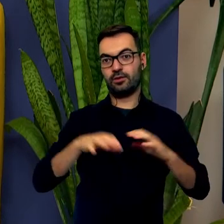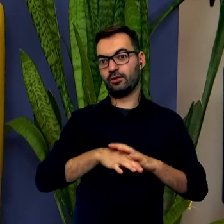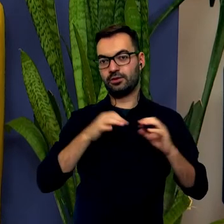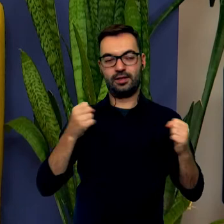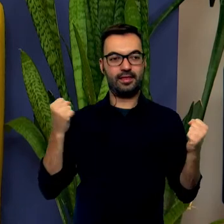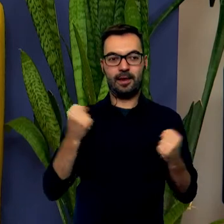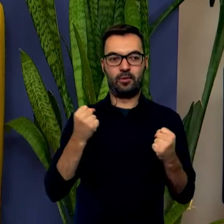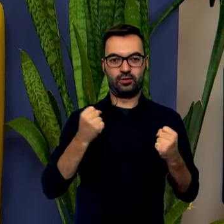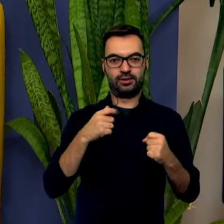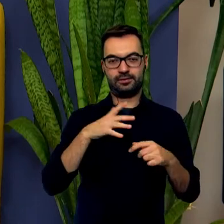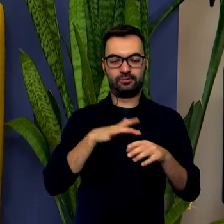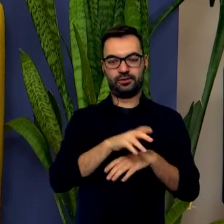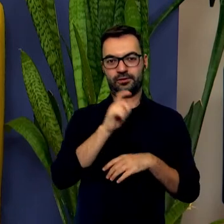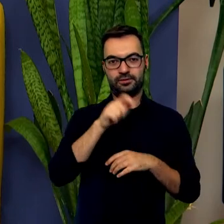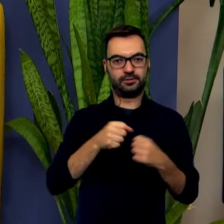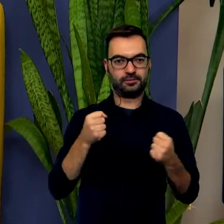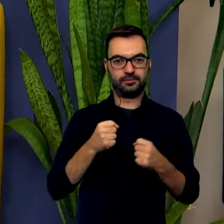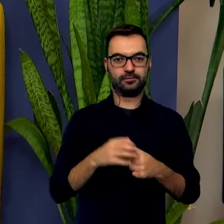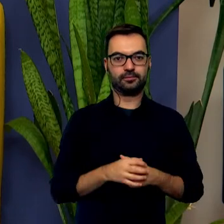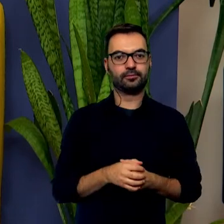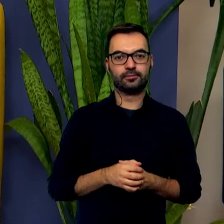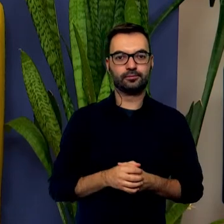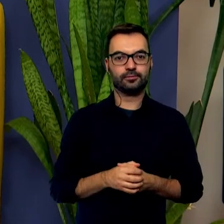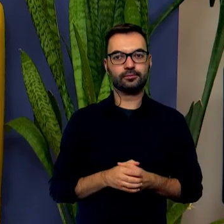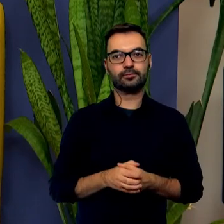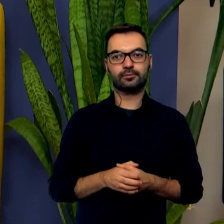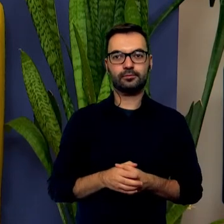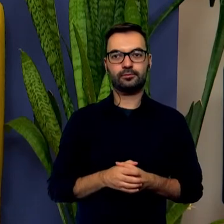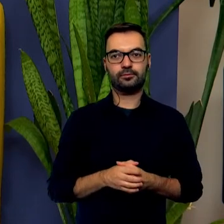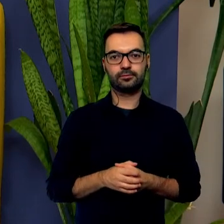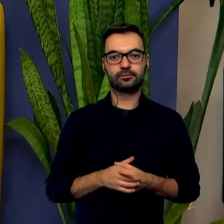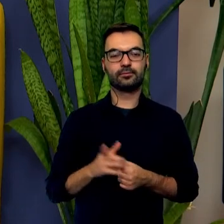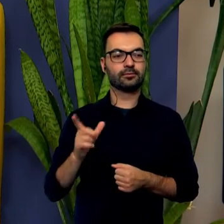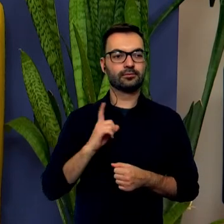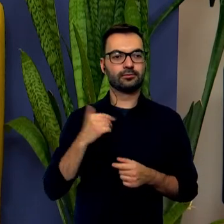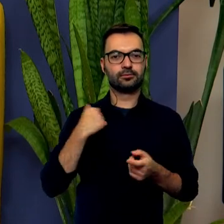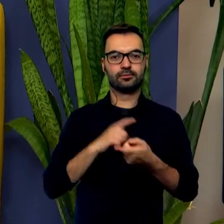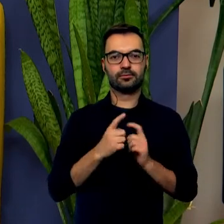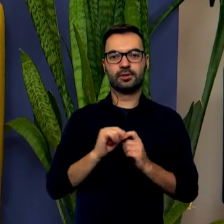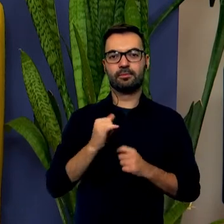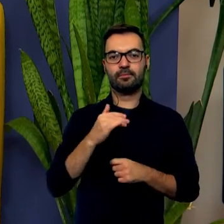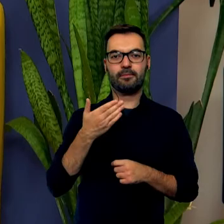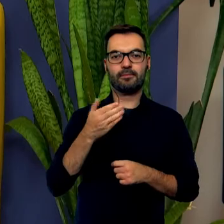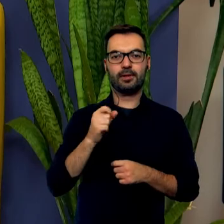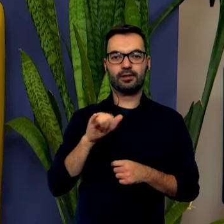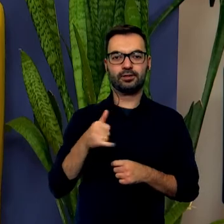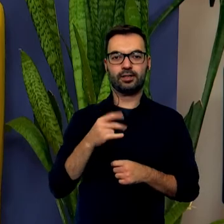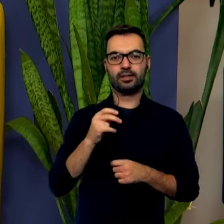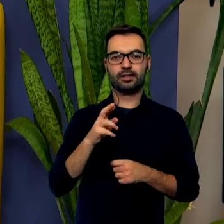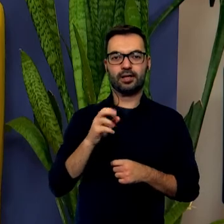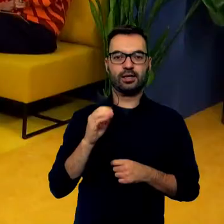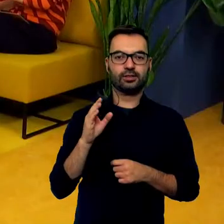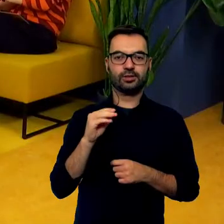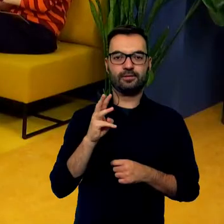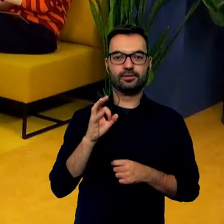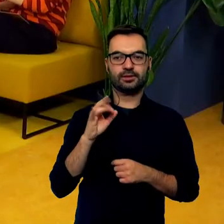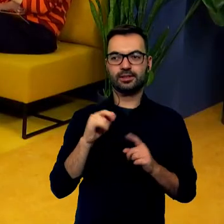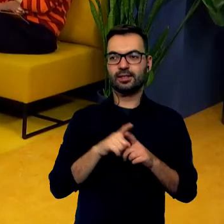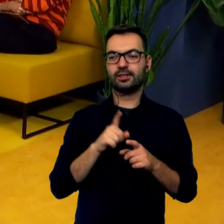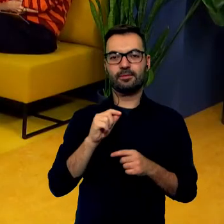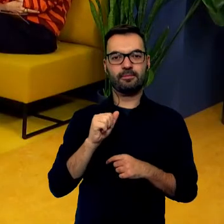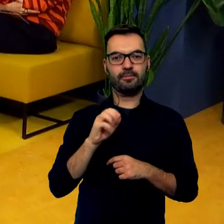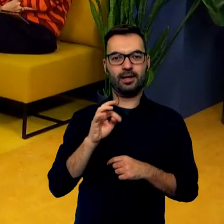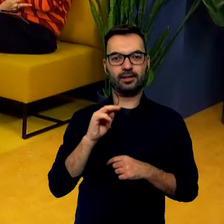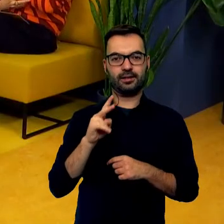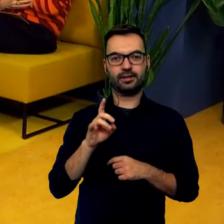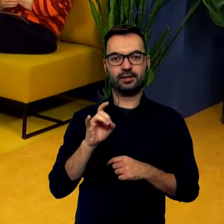pory to bycie w skórze księdza Kaczkowskiego na ciebie wpłynęło. Myśmy mieli tu spotkanie z Maciejem Kraszewskim i z Patrykiem Galewskim przed kilkoma